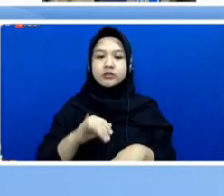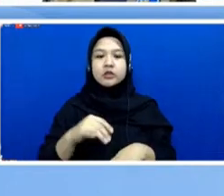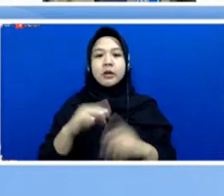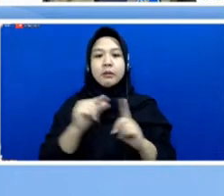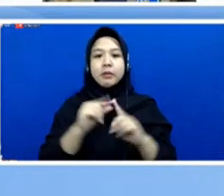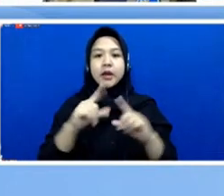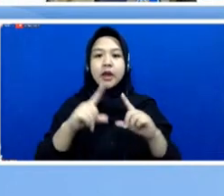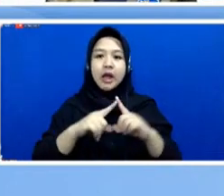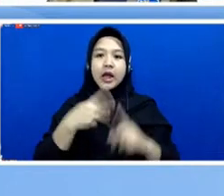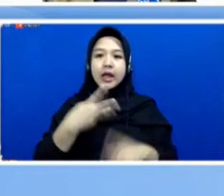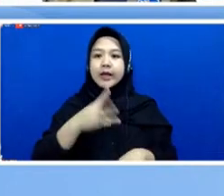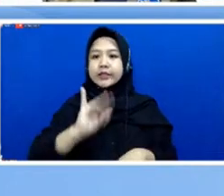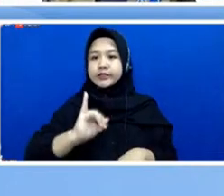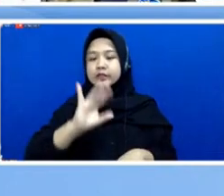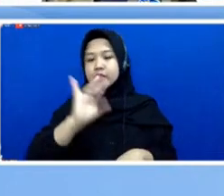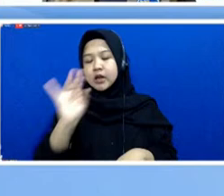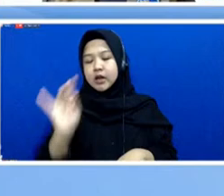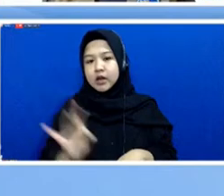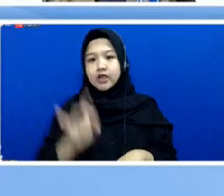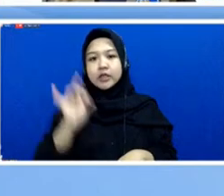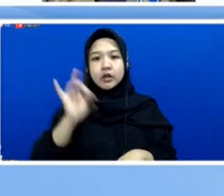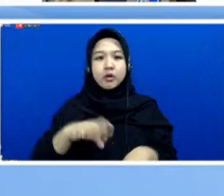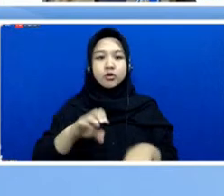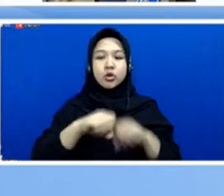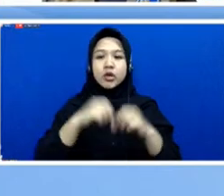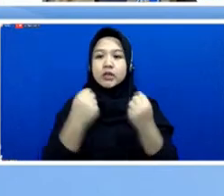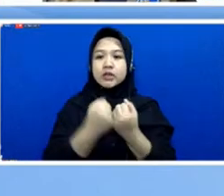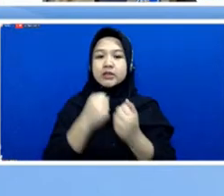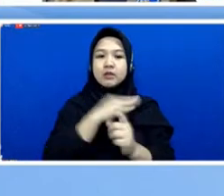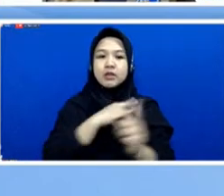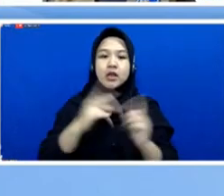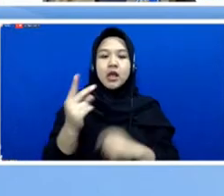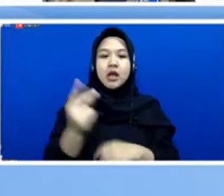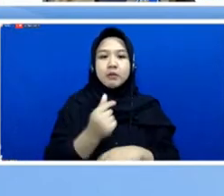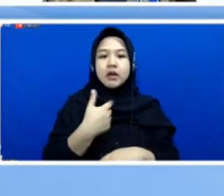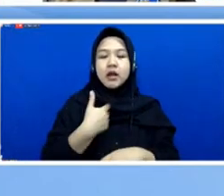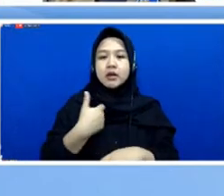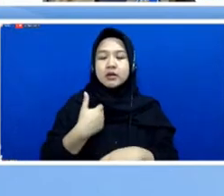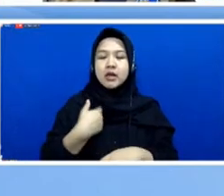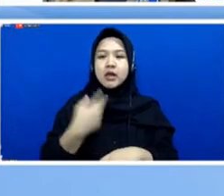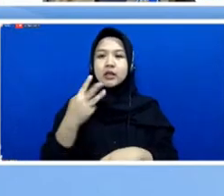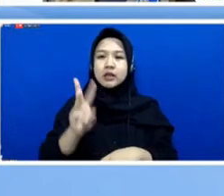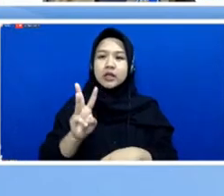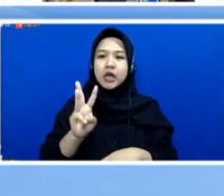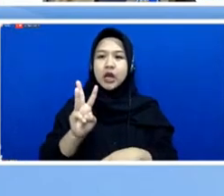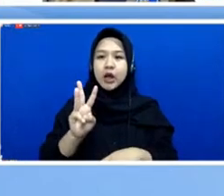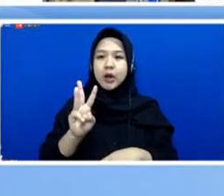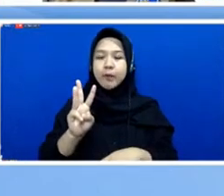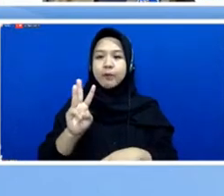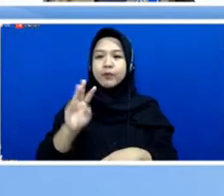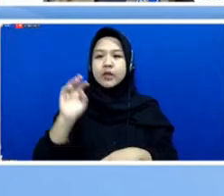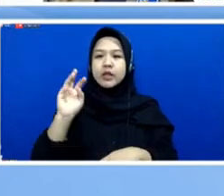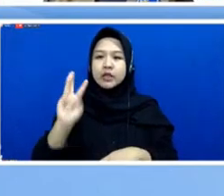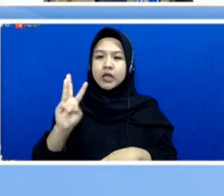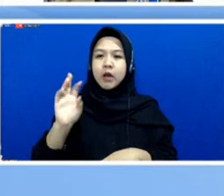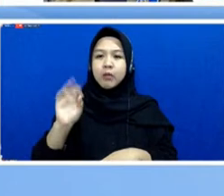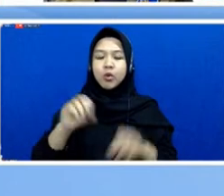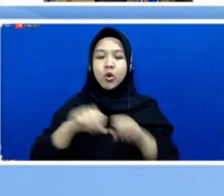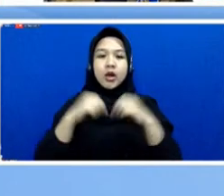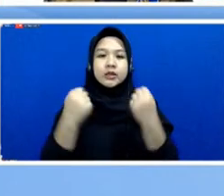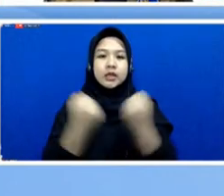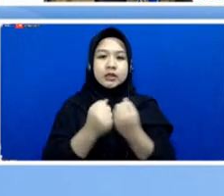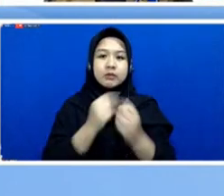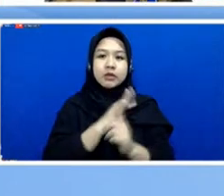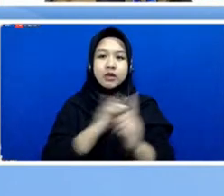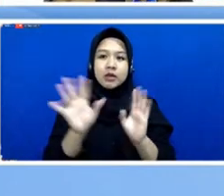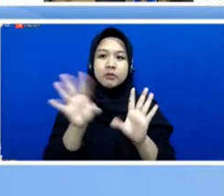PAEI, dan lain sebagainya, termasuk dengan ormas yang hampir ada kurang lebih 30 ormas yang ada tergabung